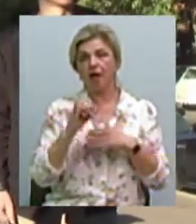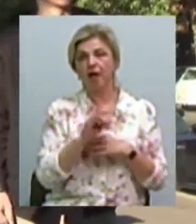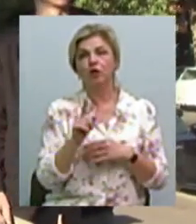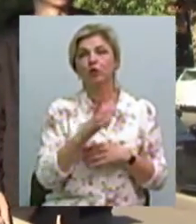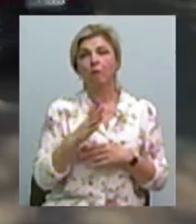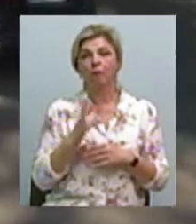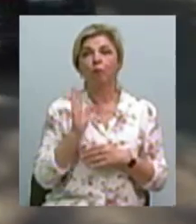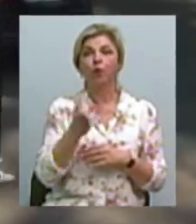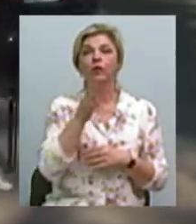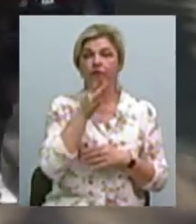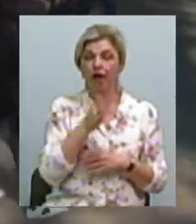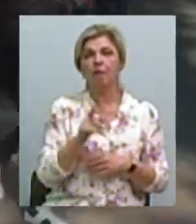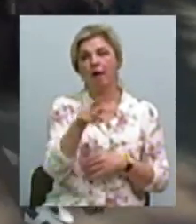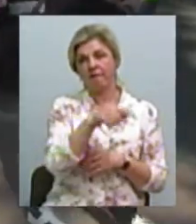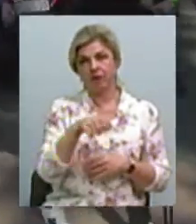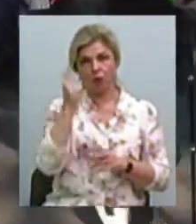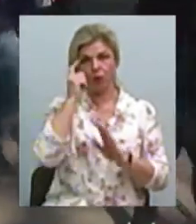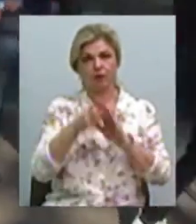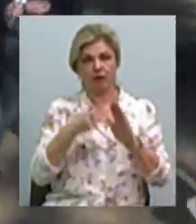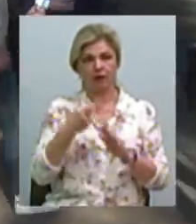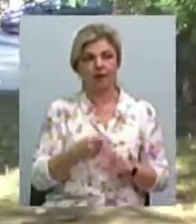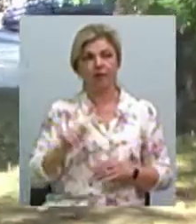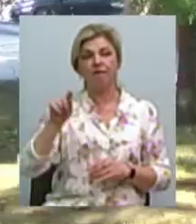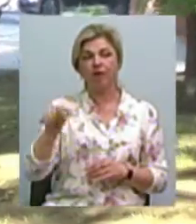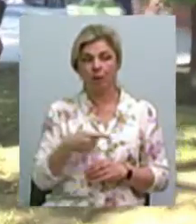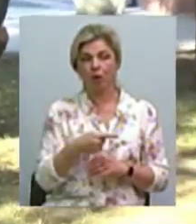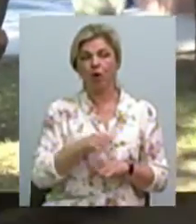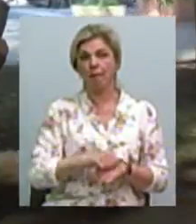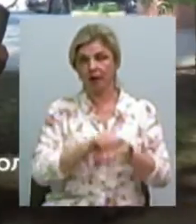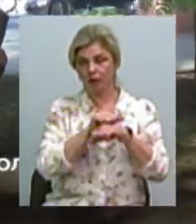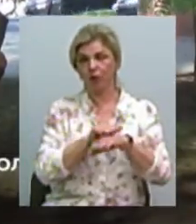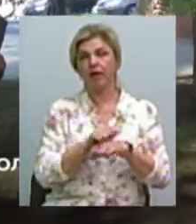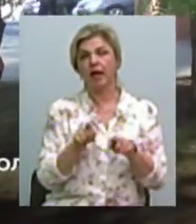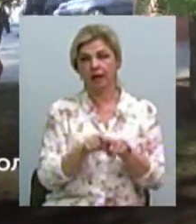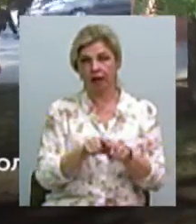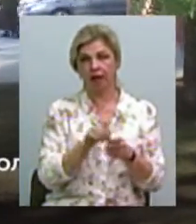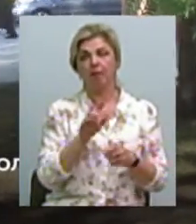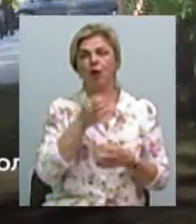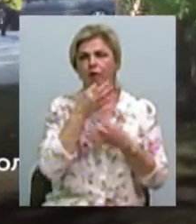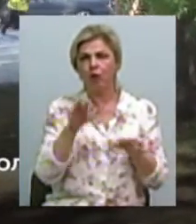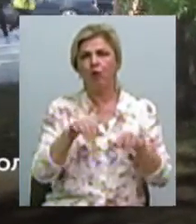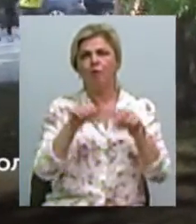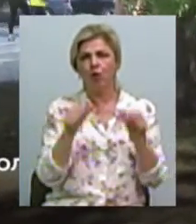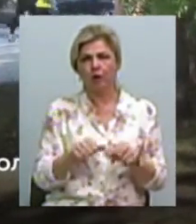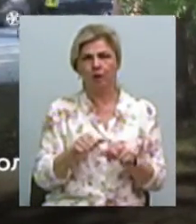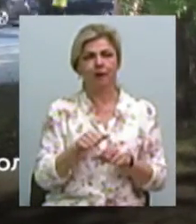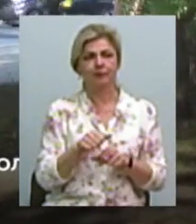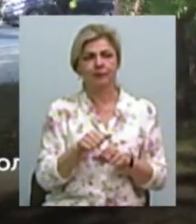тоді дізнаєтеся. Вимоги пікетувальників наступні. Перш за все, ми маємо в будь-якому форматі денонсувати